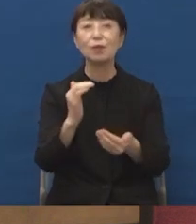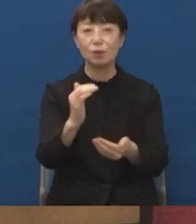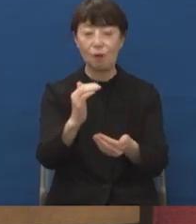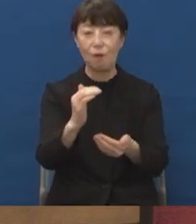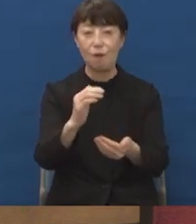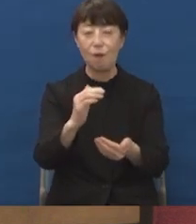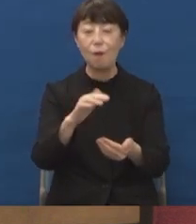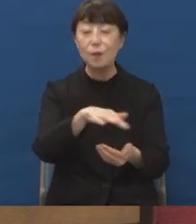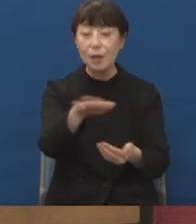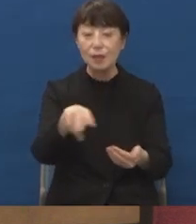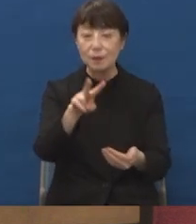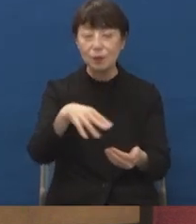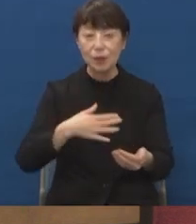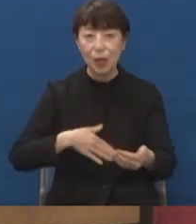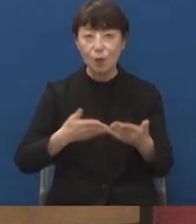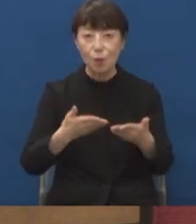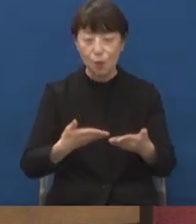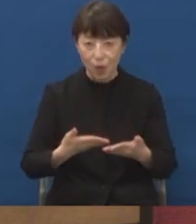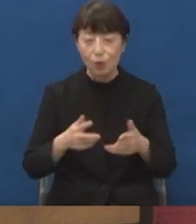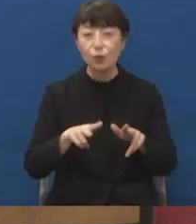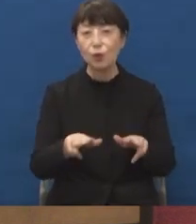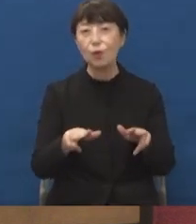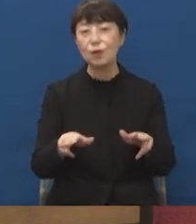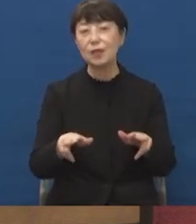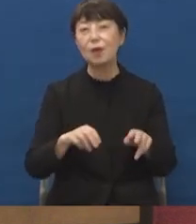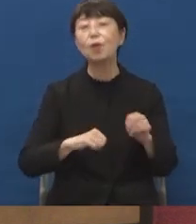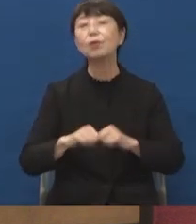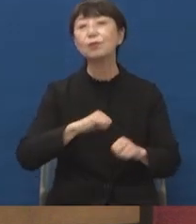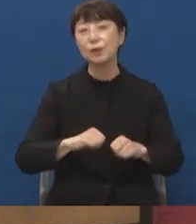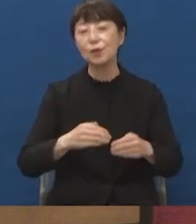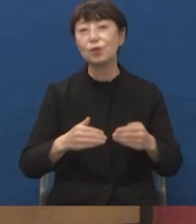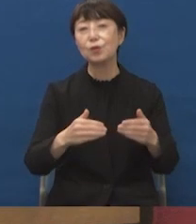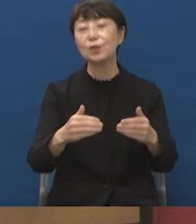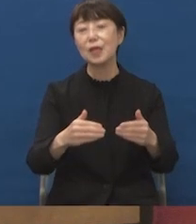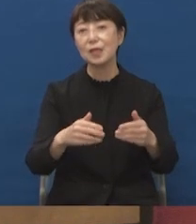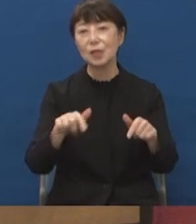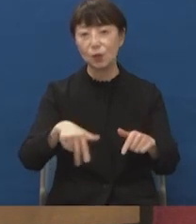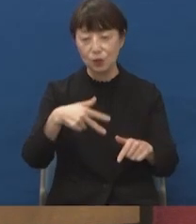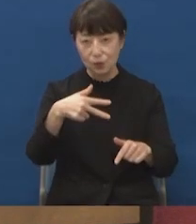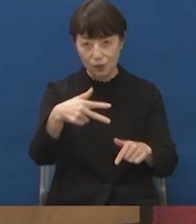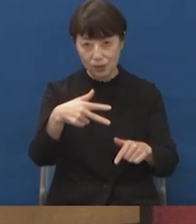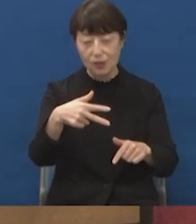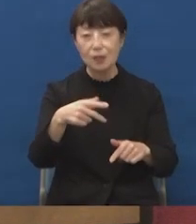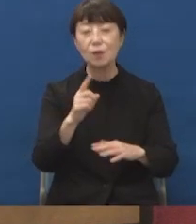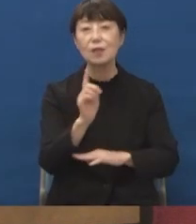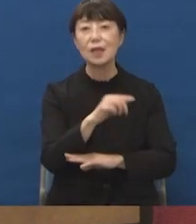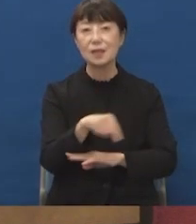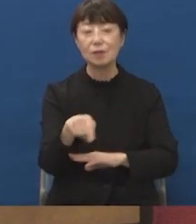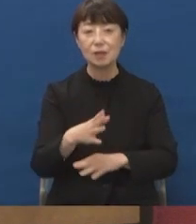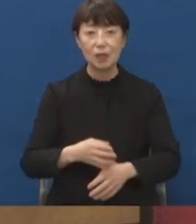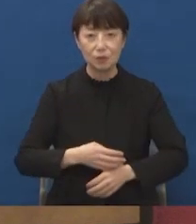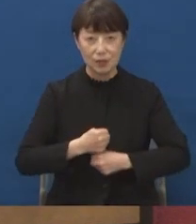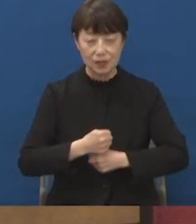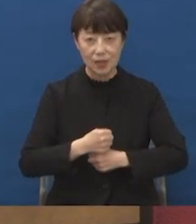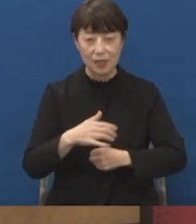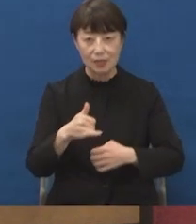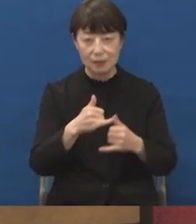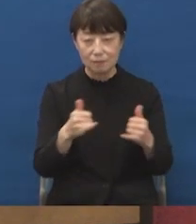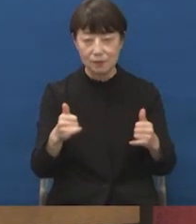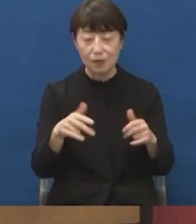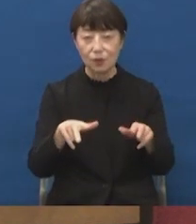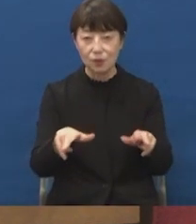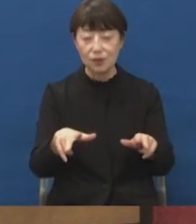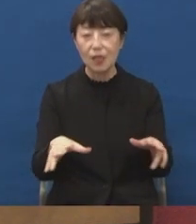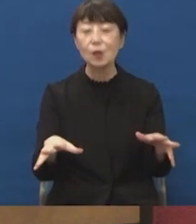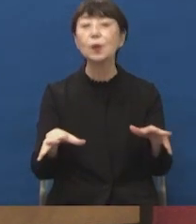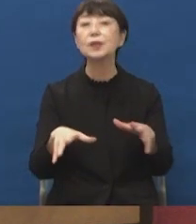を得られる行政運営を推進し、本市の政策に対する信頼、市民と行政の信頼